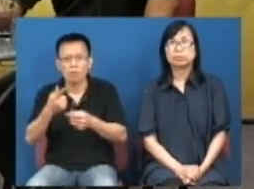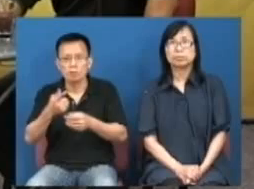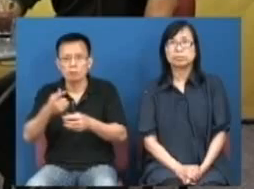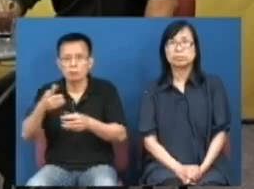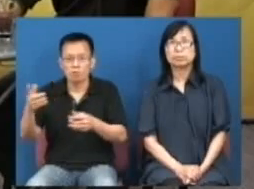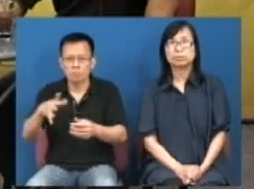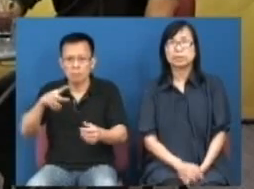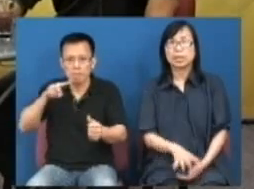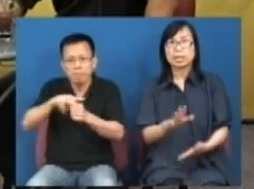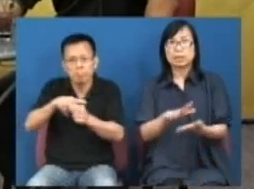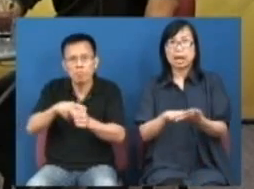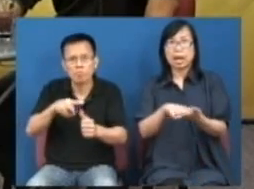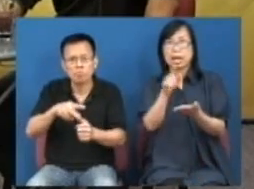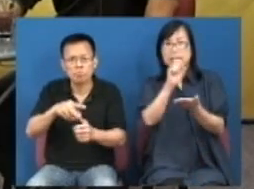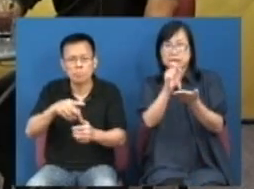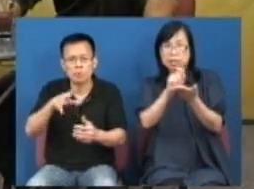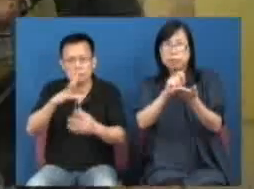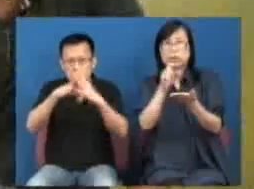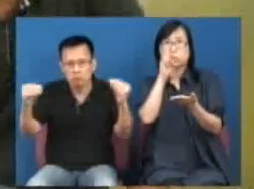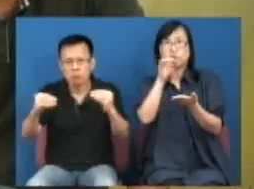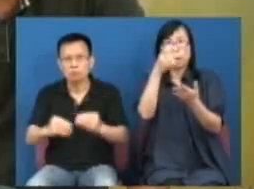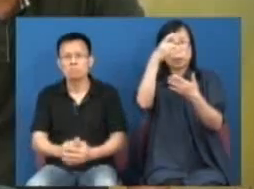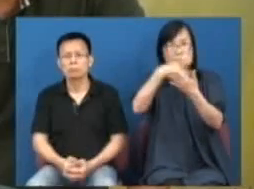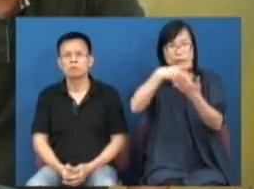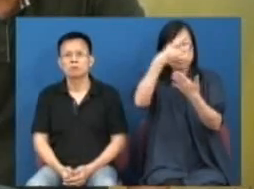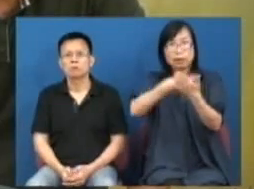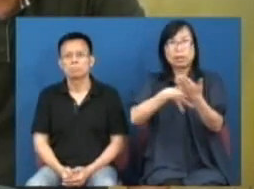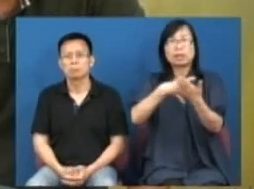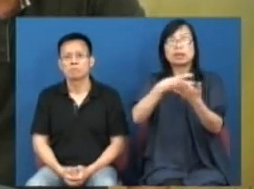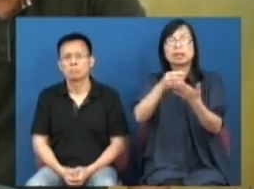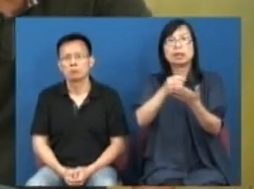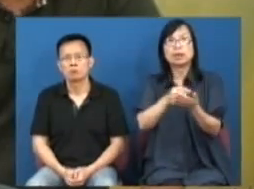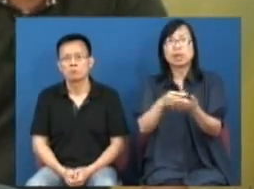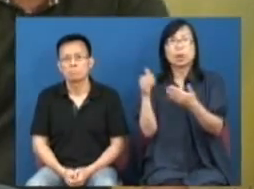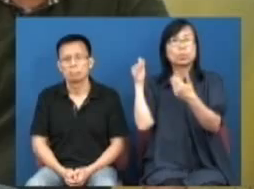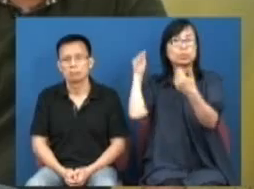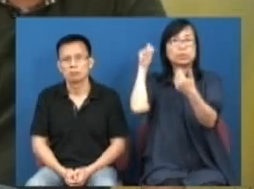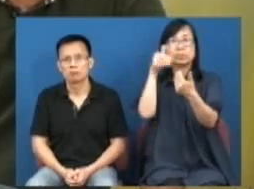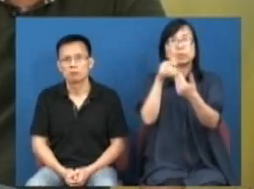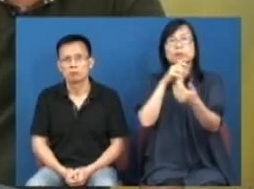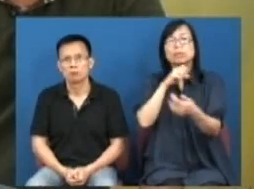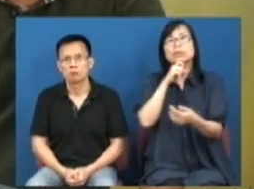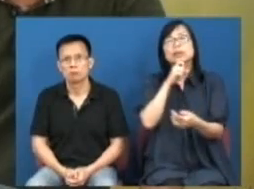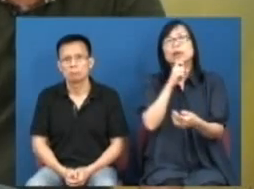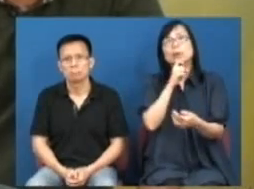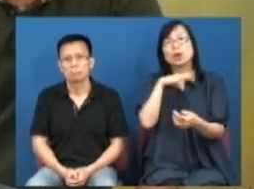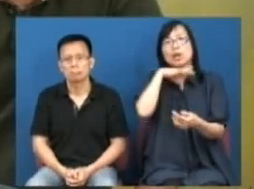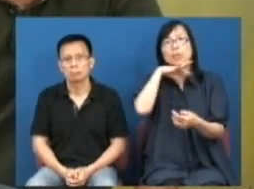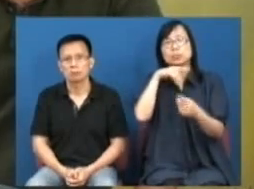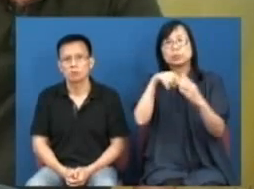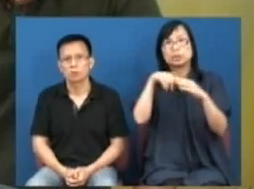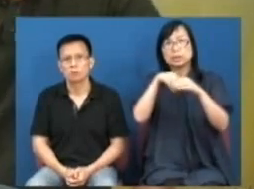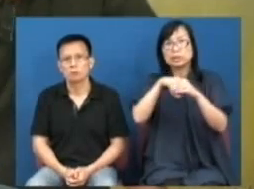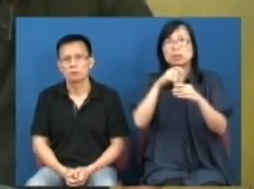係。 嗱，如果字面上嚟講咧，佢每一條例咧，基本上咧都係直接。跟候選人有關的他字面